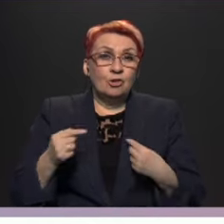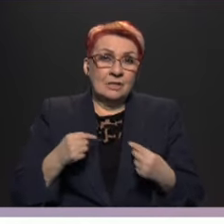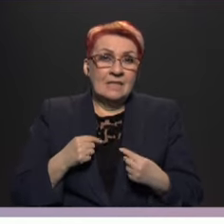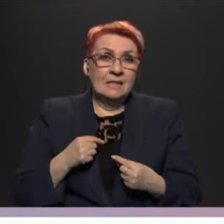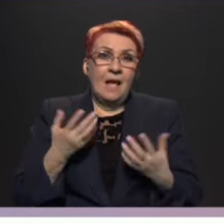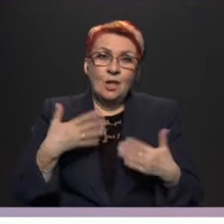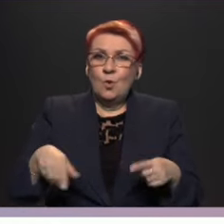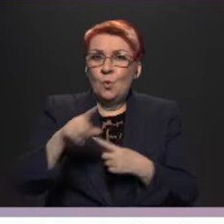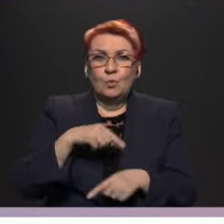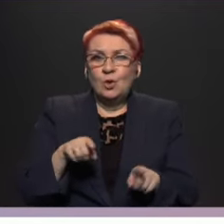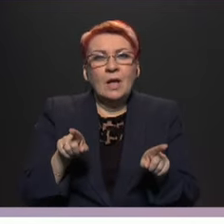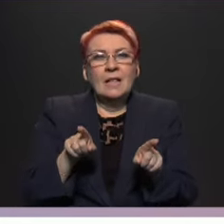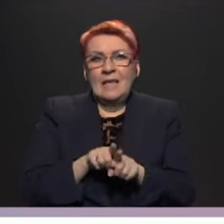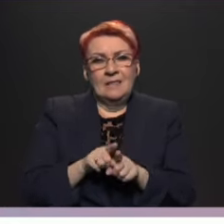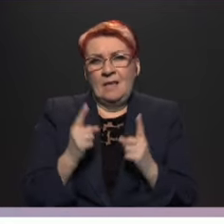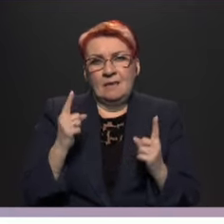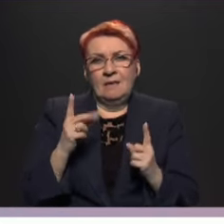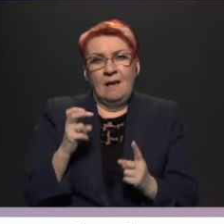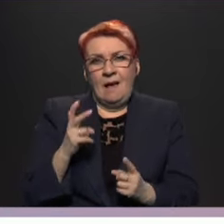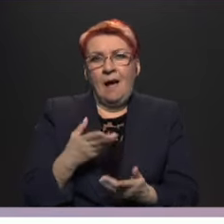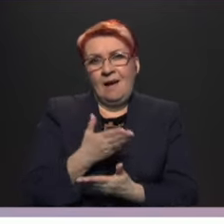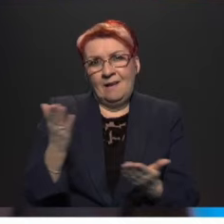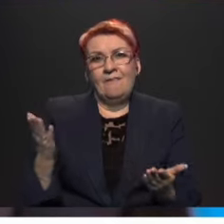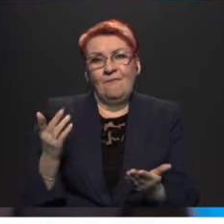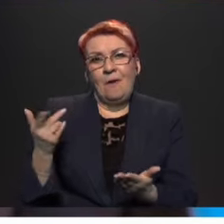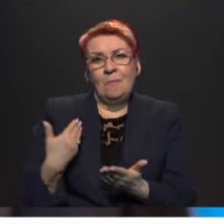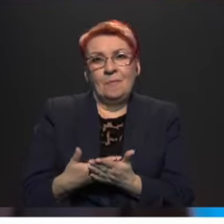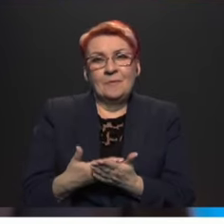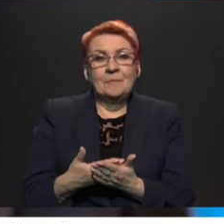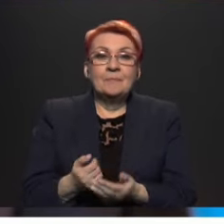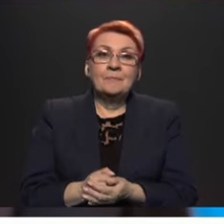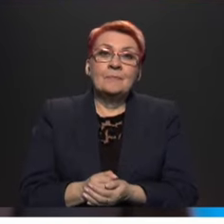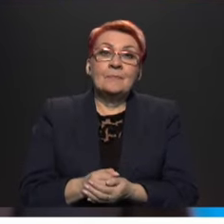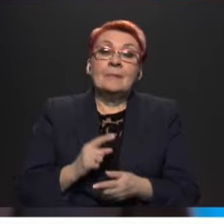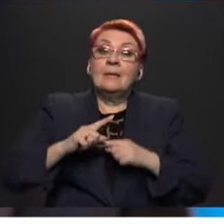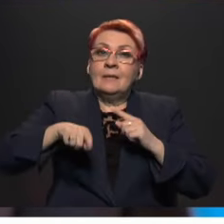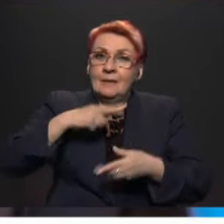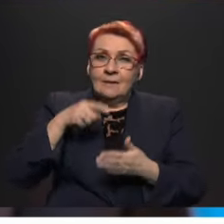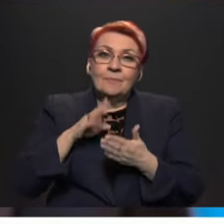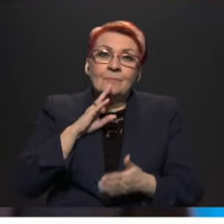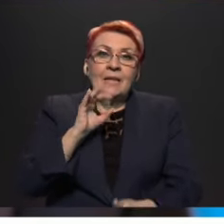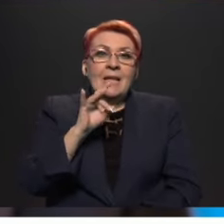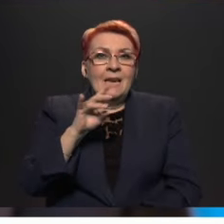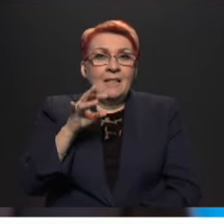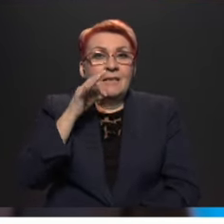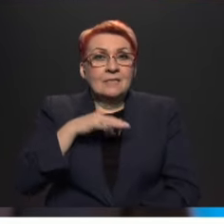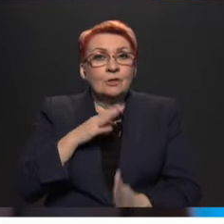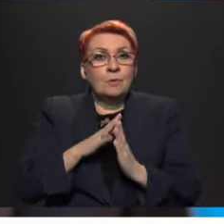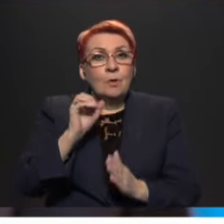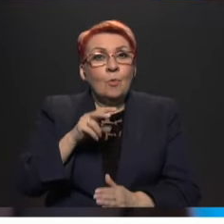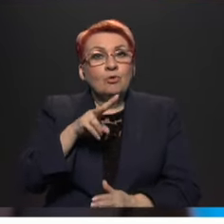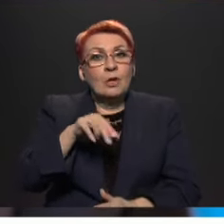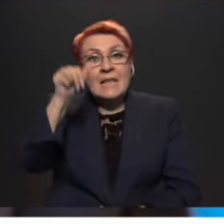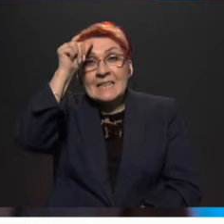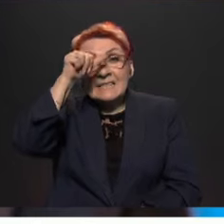не такими значительными, как казались. Спасибо, батюшка. Вопрос из ВКонтакте от Ирины. Добрый вечер. Скажите, можно ли